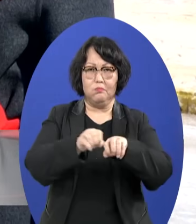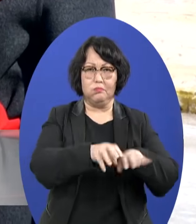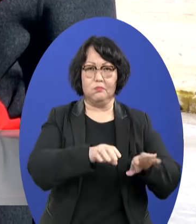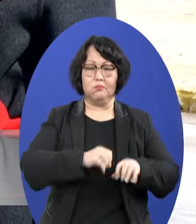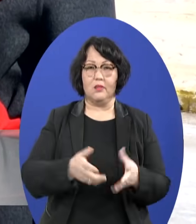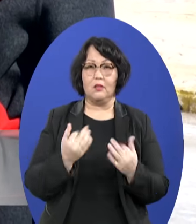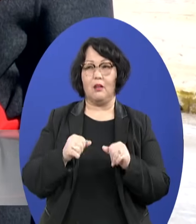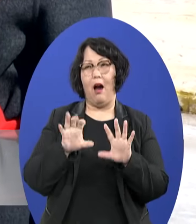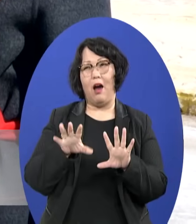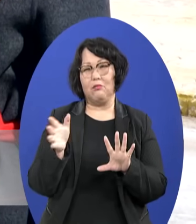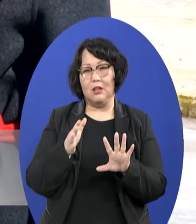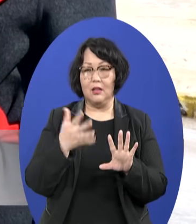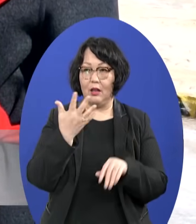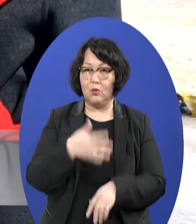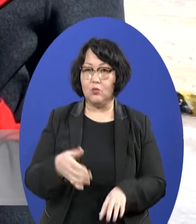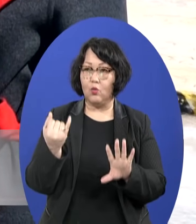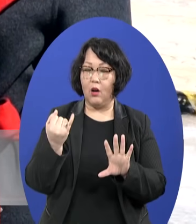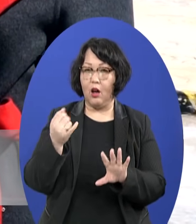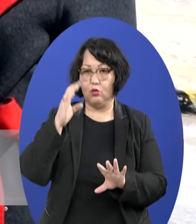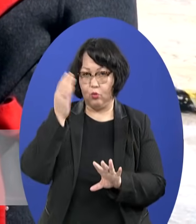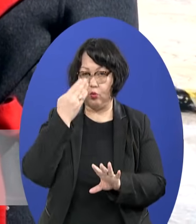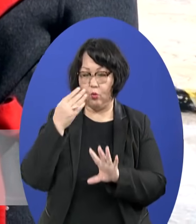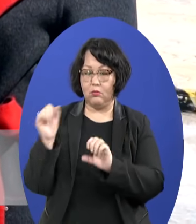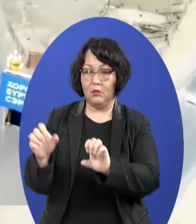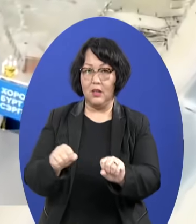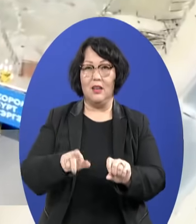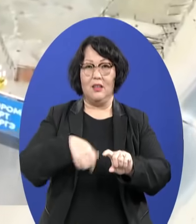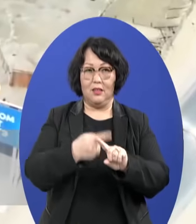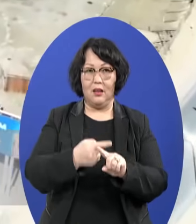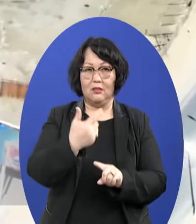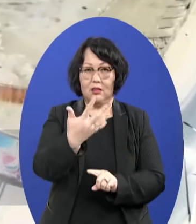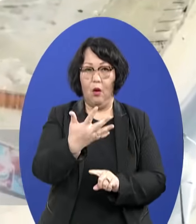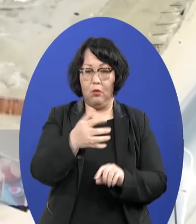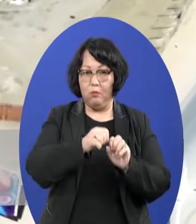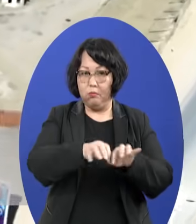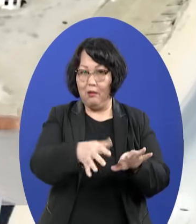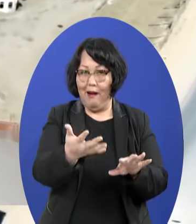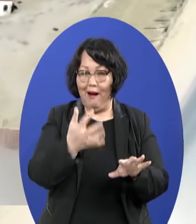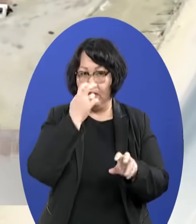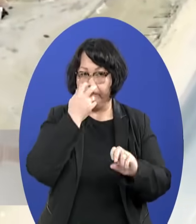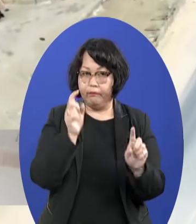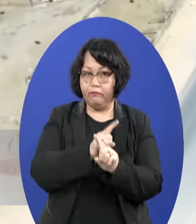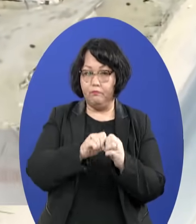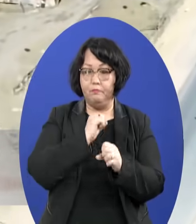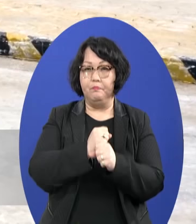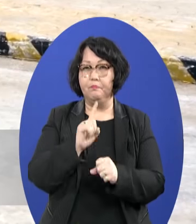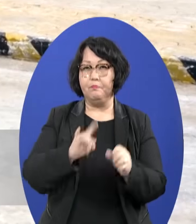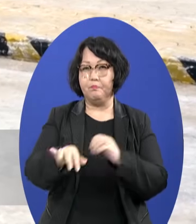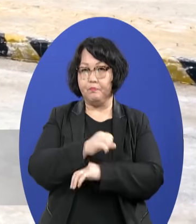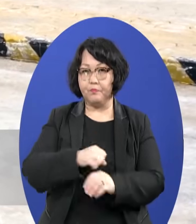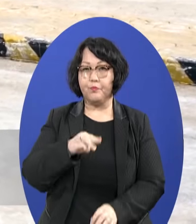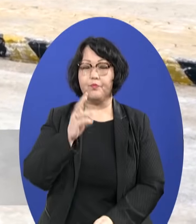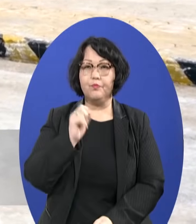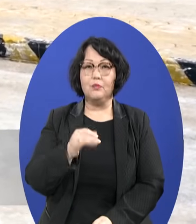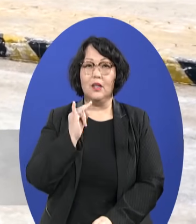голомтын урдсан байдлаар тогтоогод байна. За цаана 5 голомтыг бол энэ тандалтын бүлгүүд ажиллаж байна. Цахуун аймгийн тосон цэнгэл их хөл